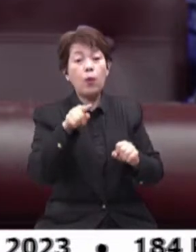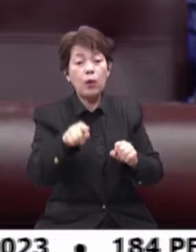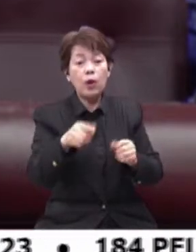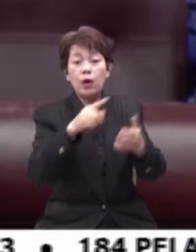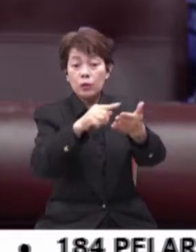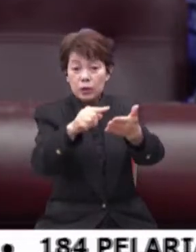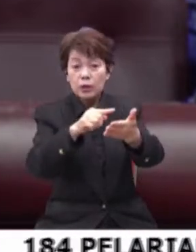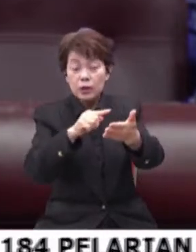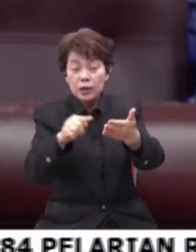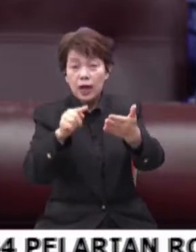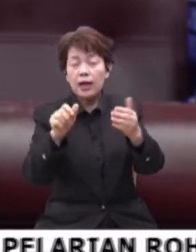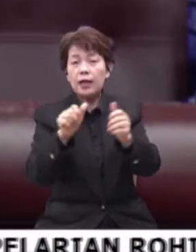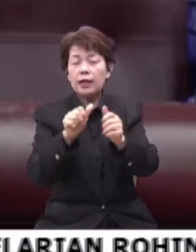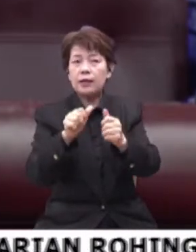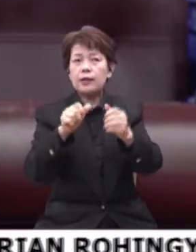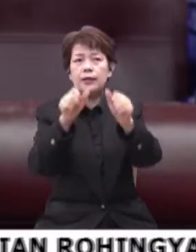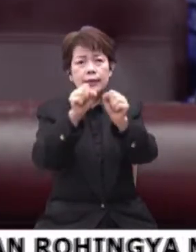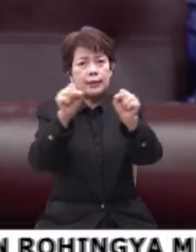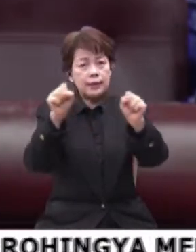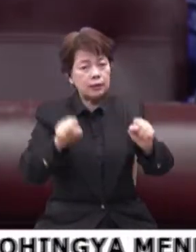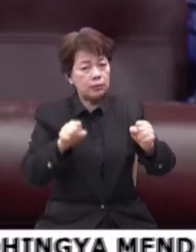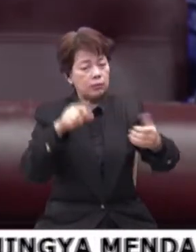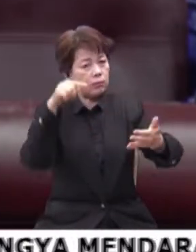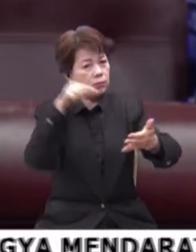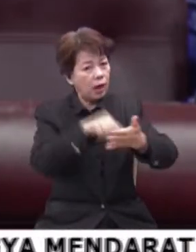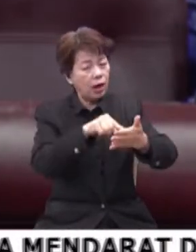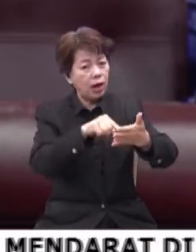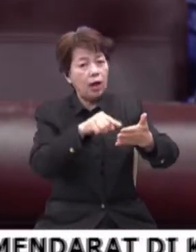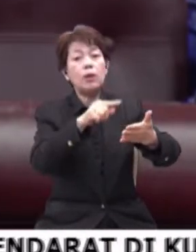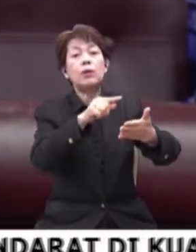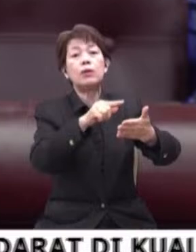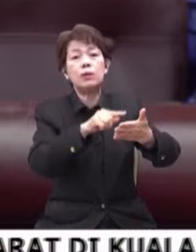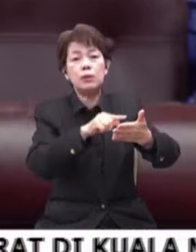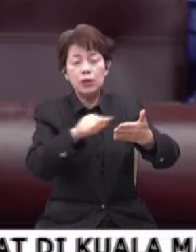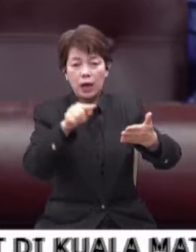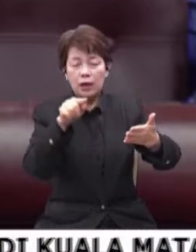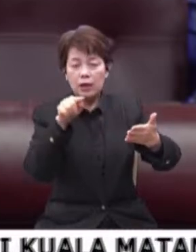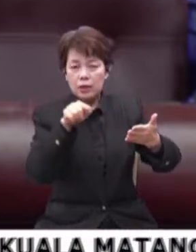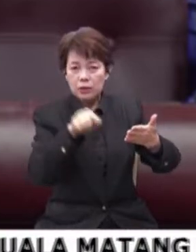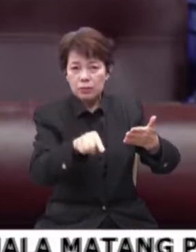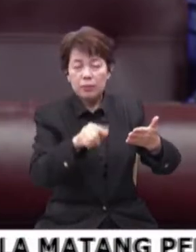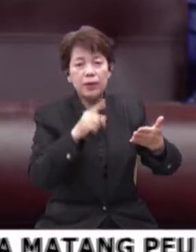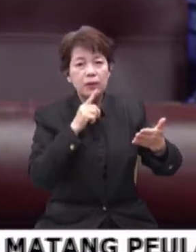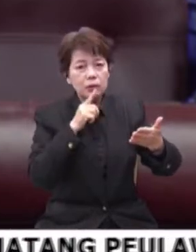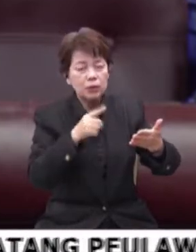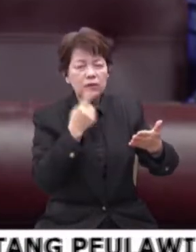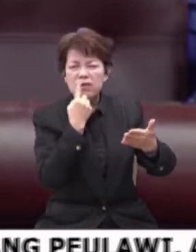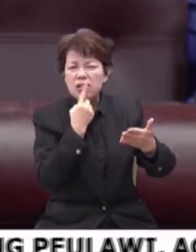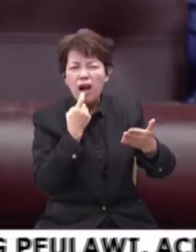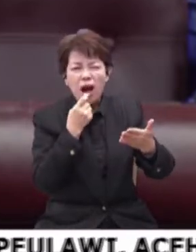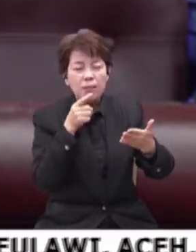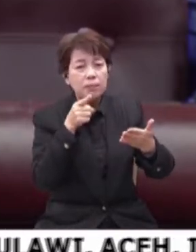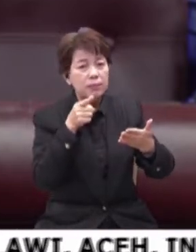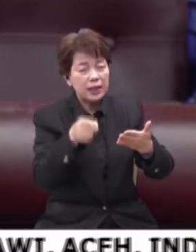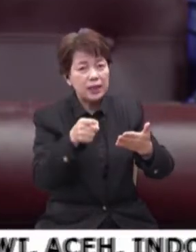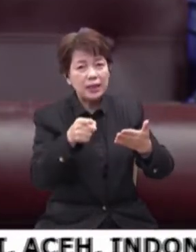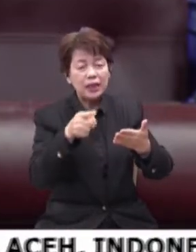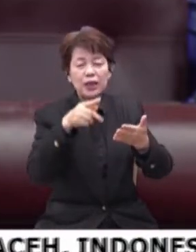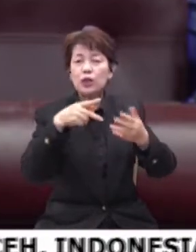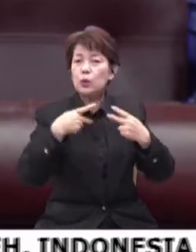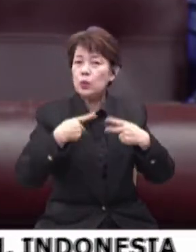kita on sistem ini kita cek akan terpapar segala-galanya dalam itu siapa punya